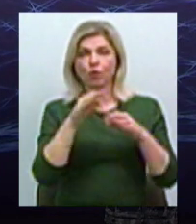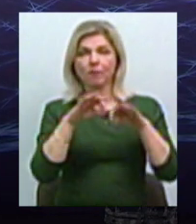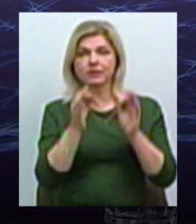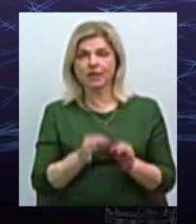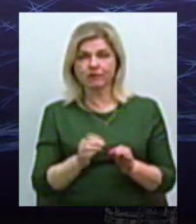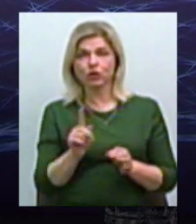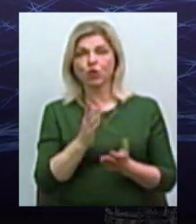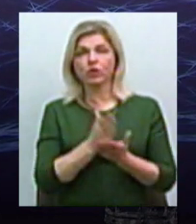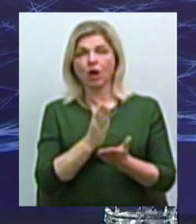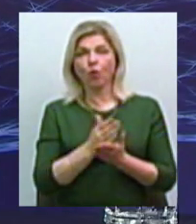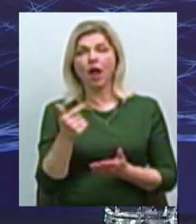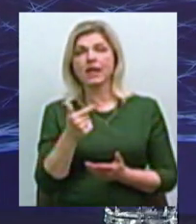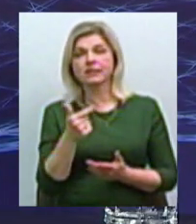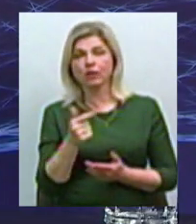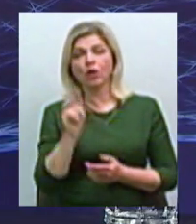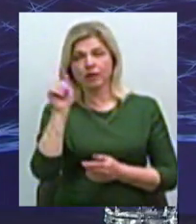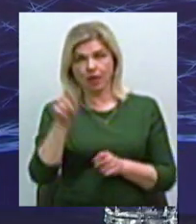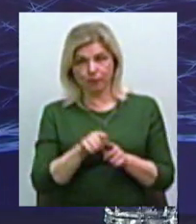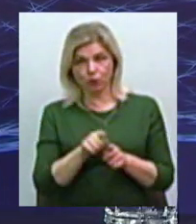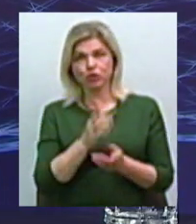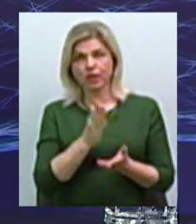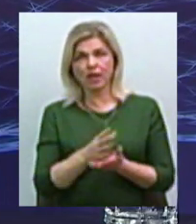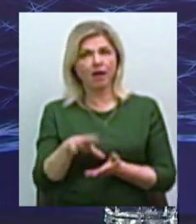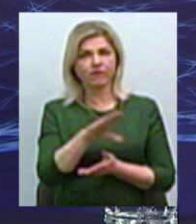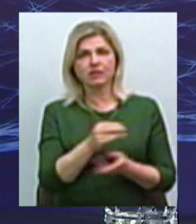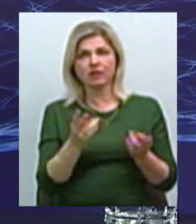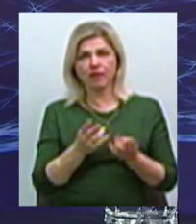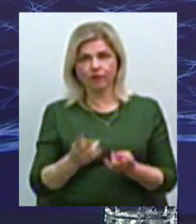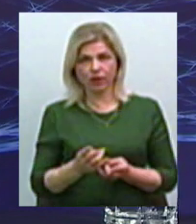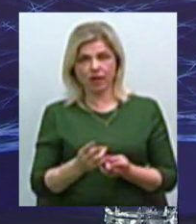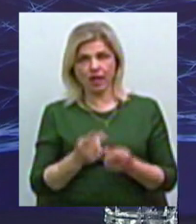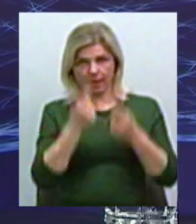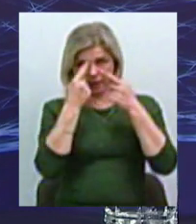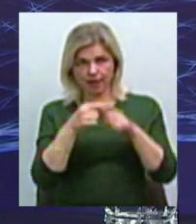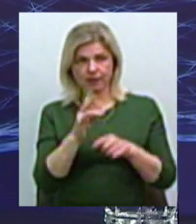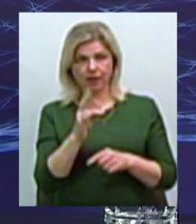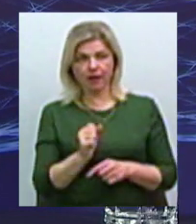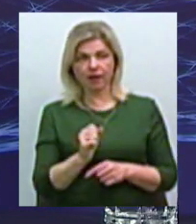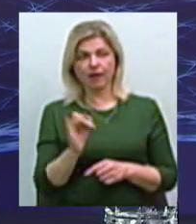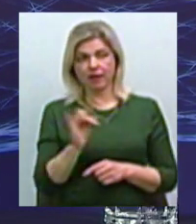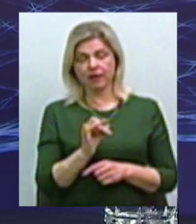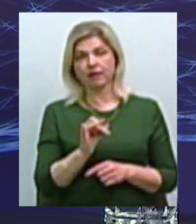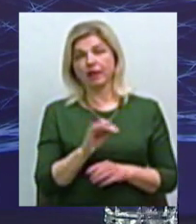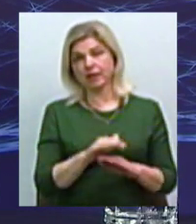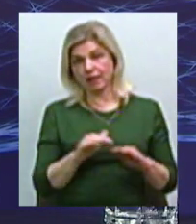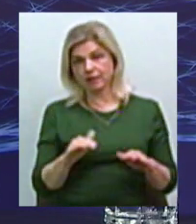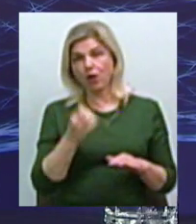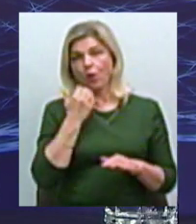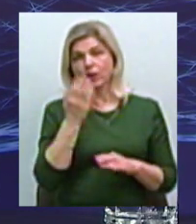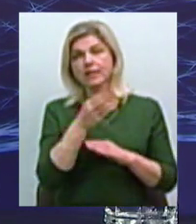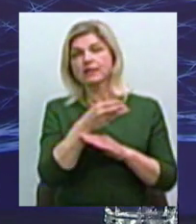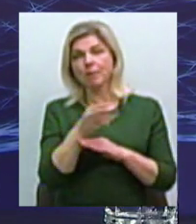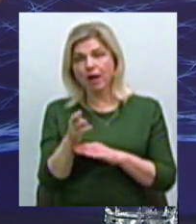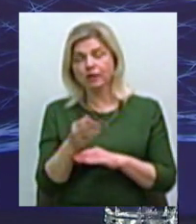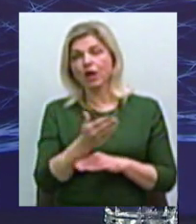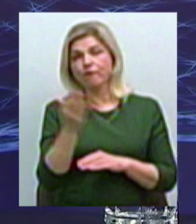в Галицинові. Там також є техніка вся необхідна, і квадрокоптер навіть є. І відповідно, от діти, коли знімали, то